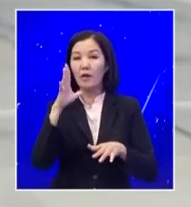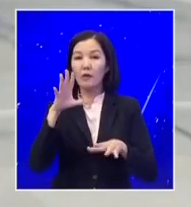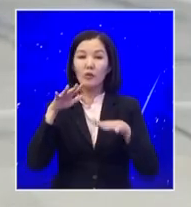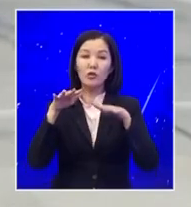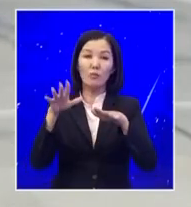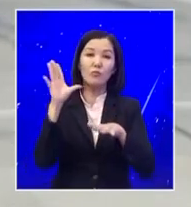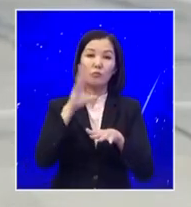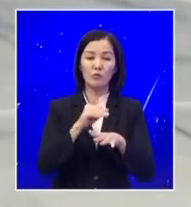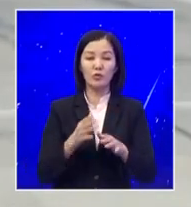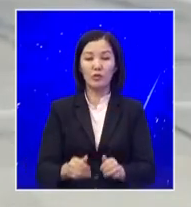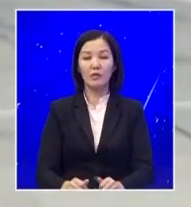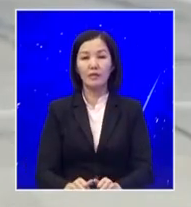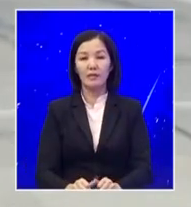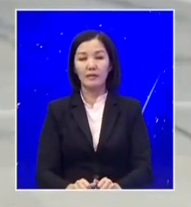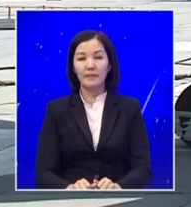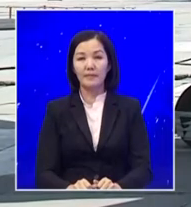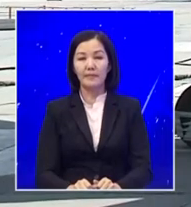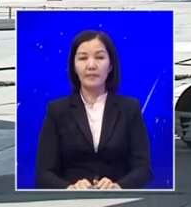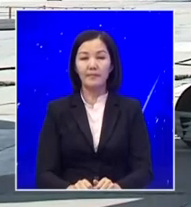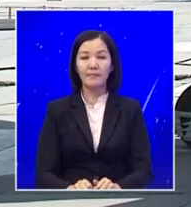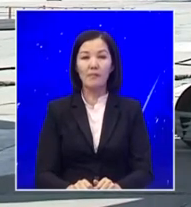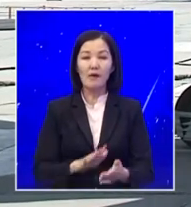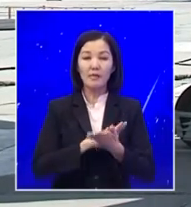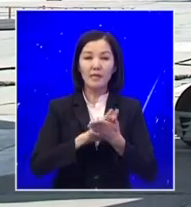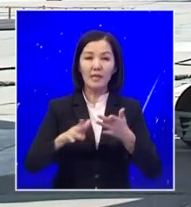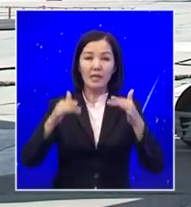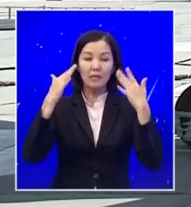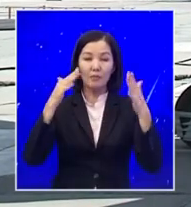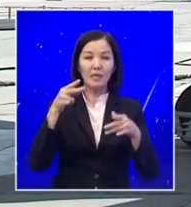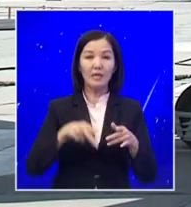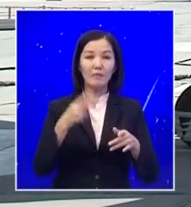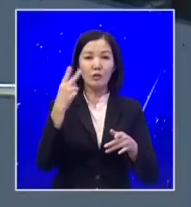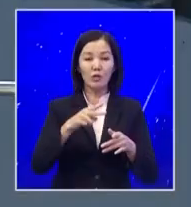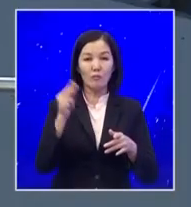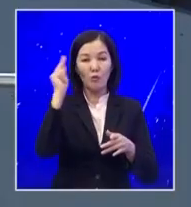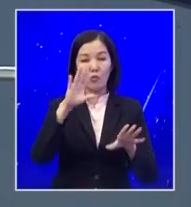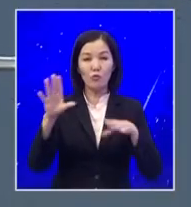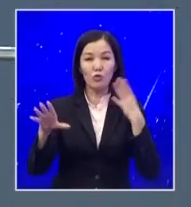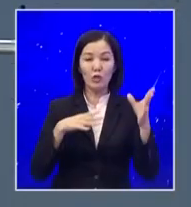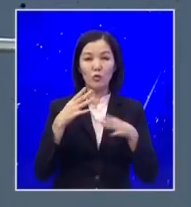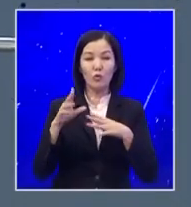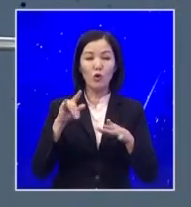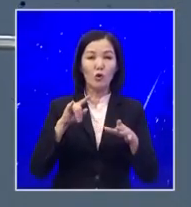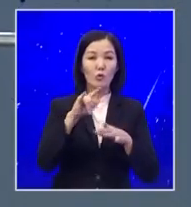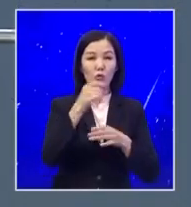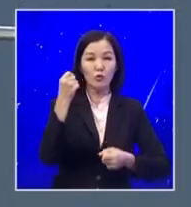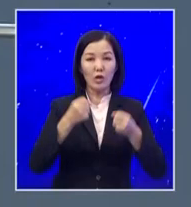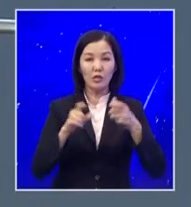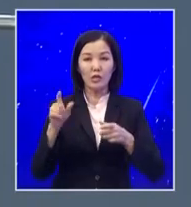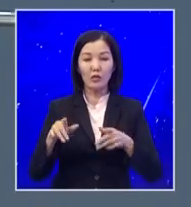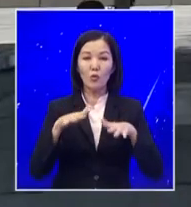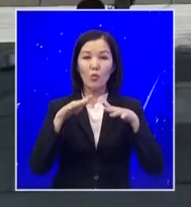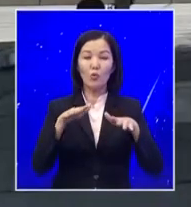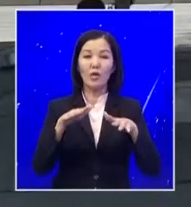көрсетті. Успешно вернувшись на аэродром. Таза аспан 2020 оқу жаттығу барысында ұшқыштар мен қорғаныс күштерінің